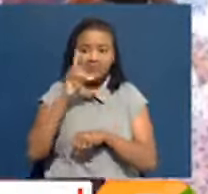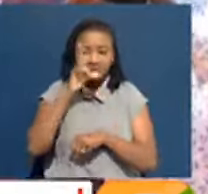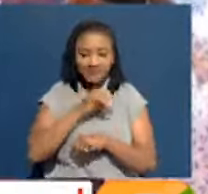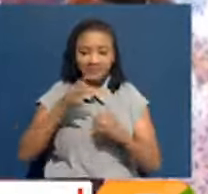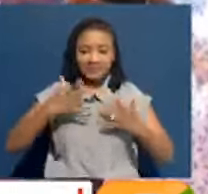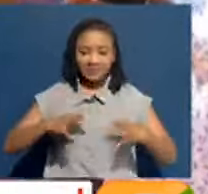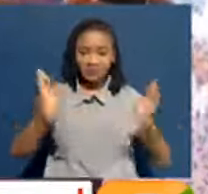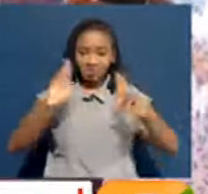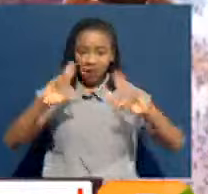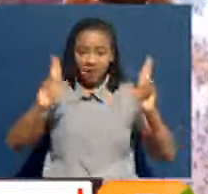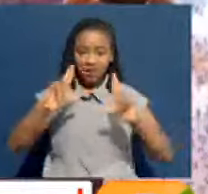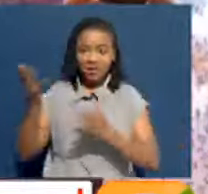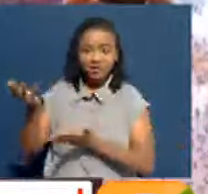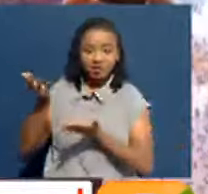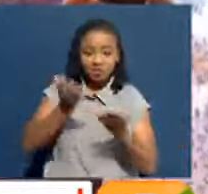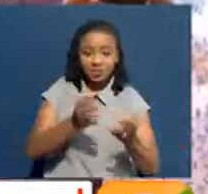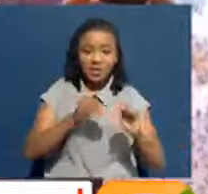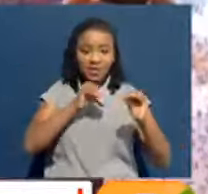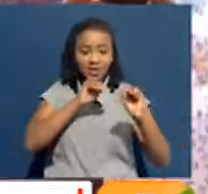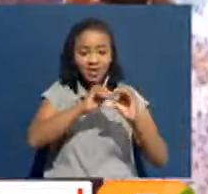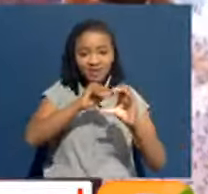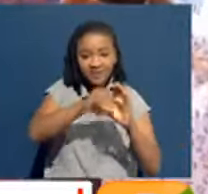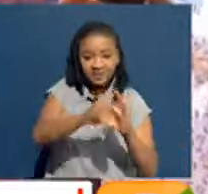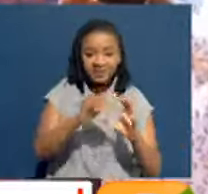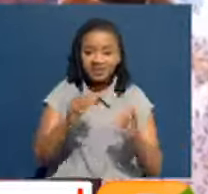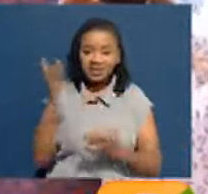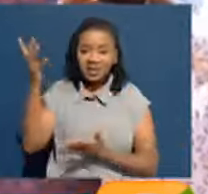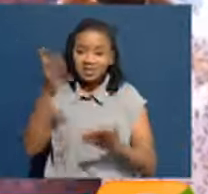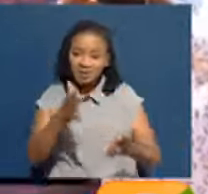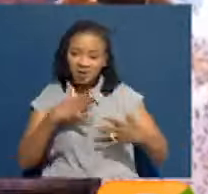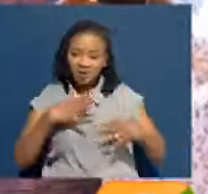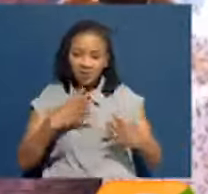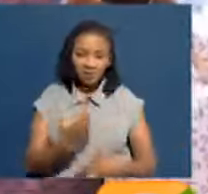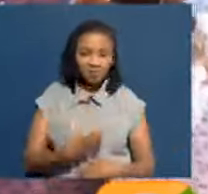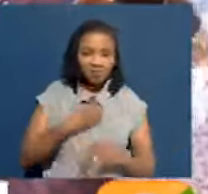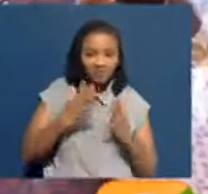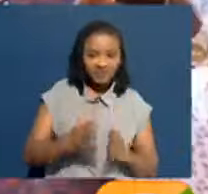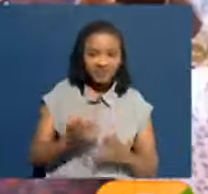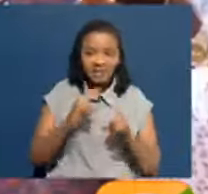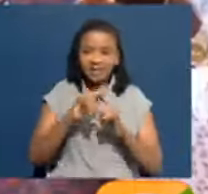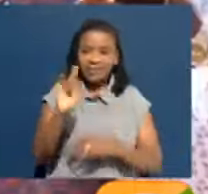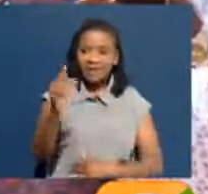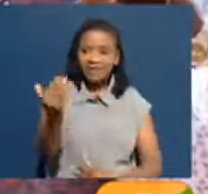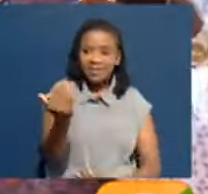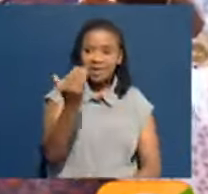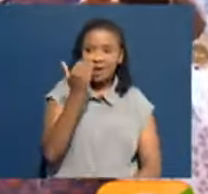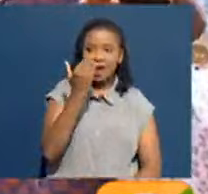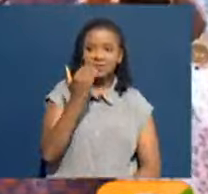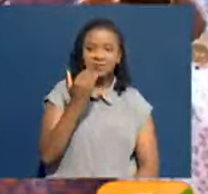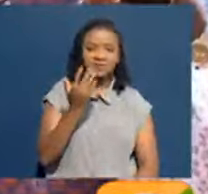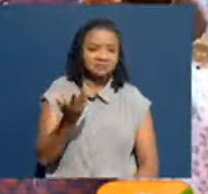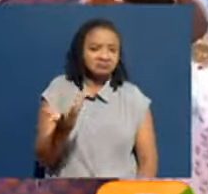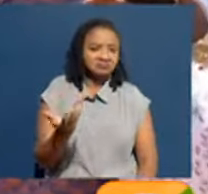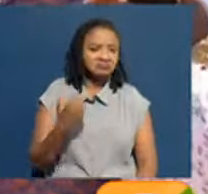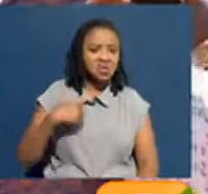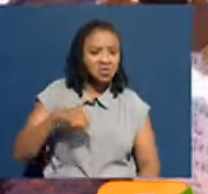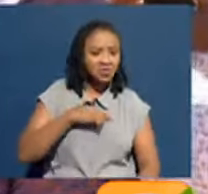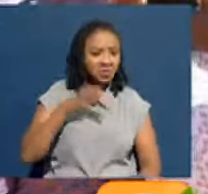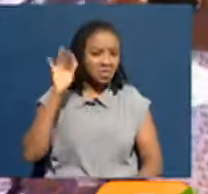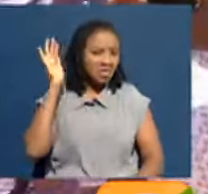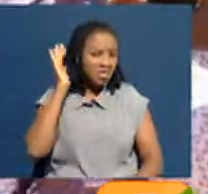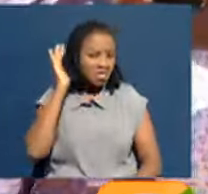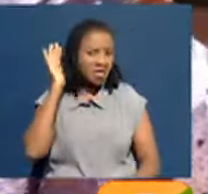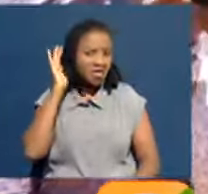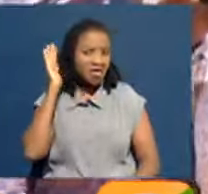kuweka vifaa ya utalii hapa kwenu. Sawa? Lakini wameniuliza jambo moja ya kwamba tunasikia huko kwenu.